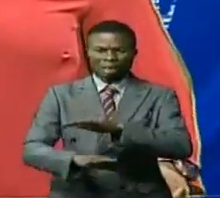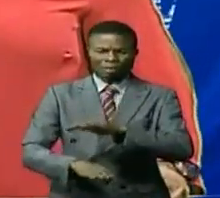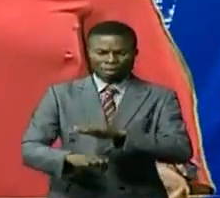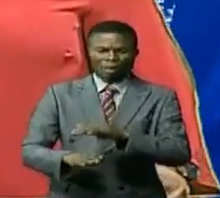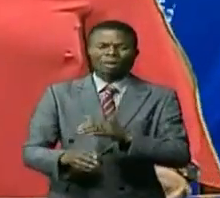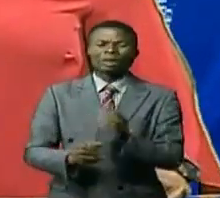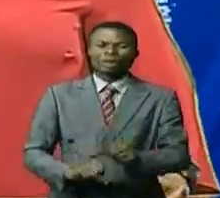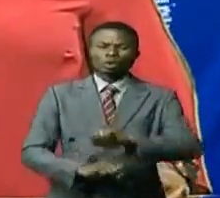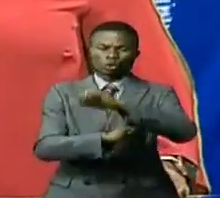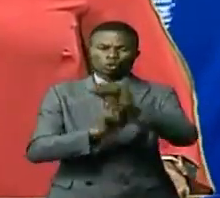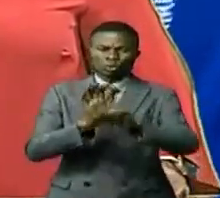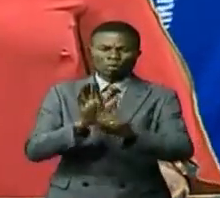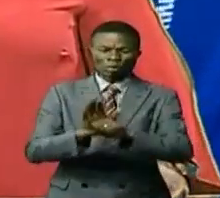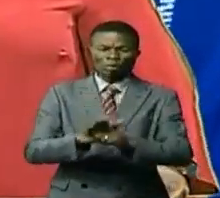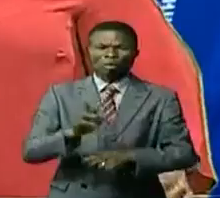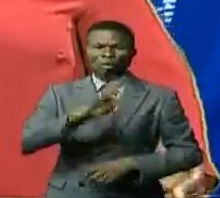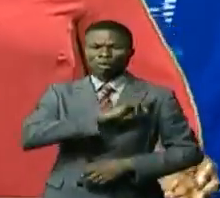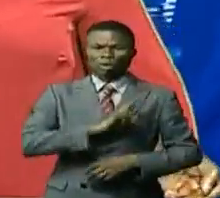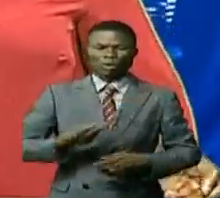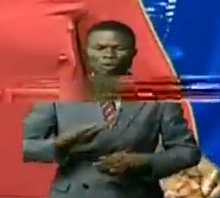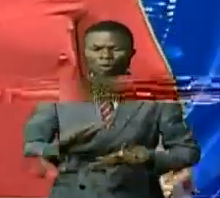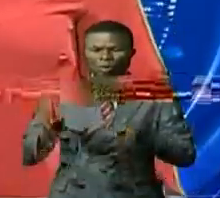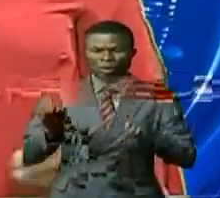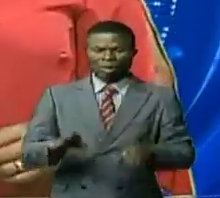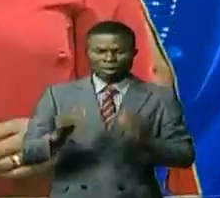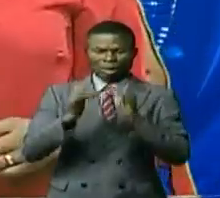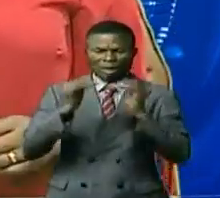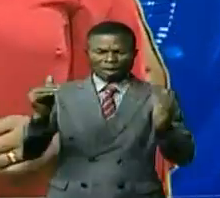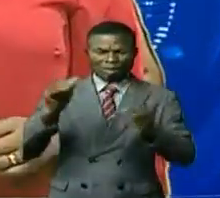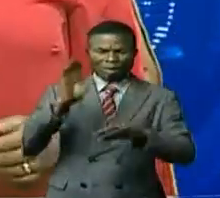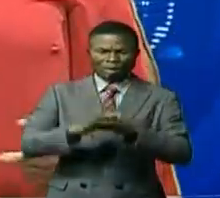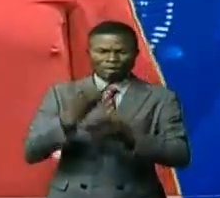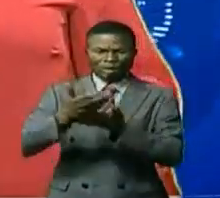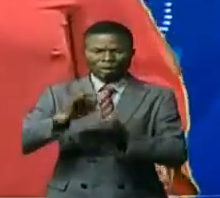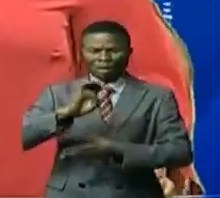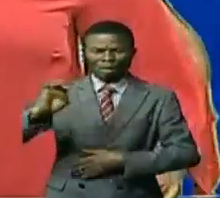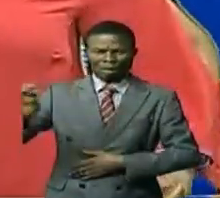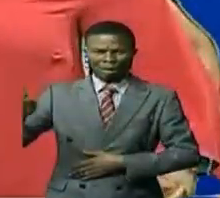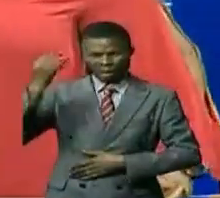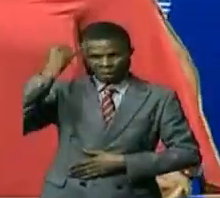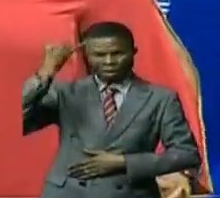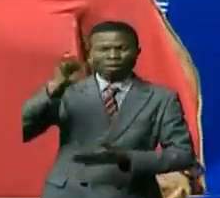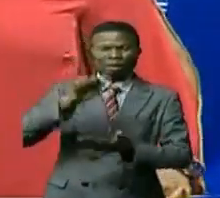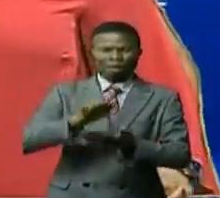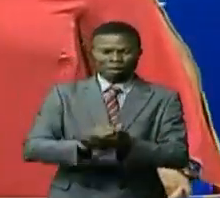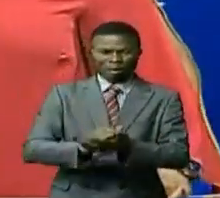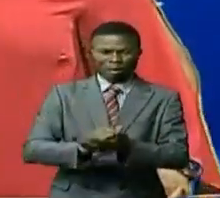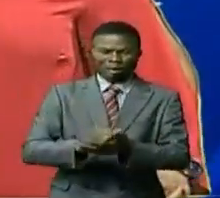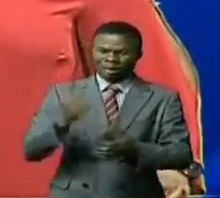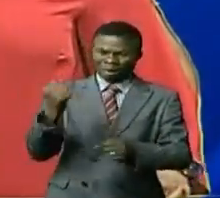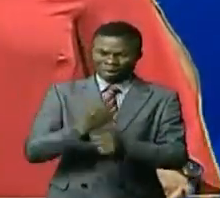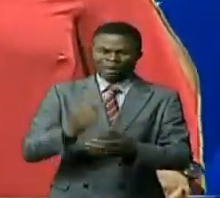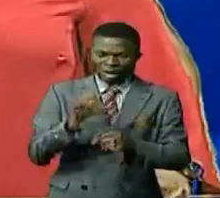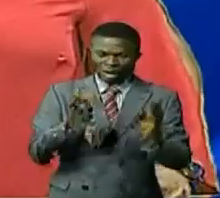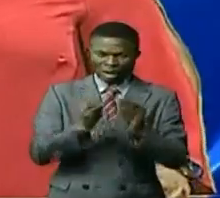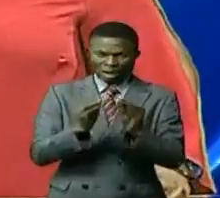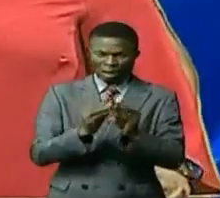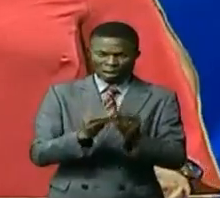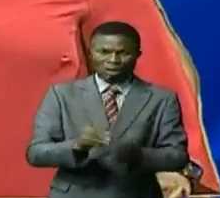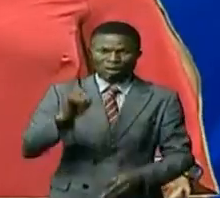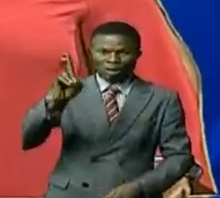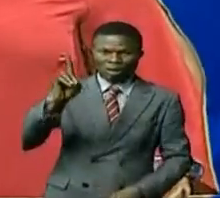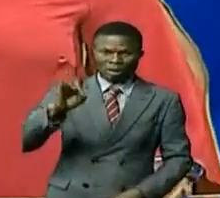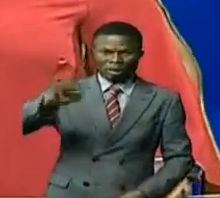les FARDC dans la recherche de retrouver la paix dans l'est du pays. C'est dans cette optique qu'une séance de travail a eu lieu à Djougou où